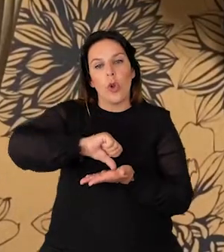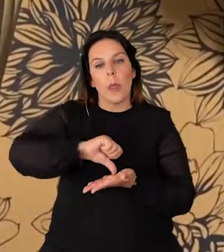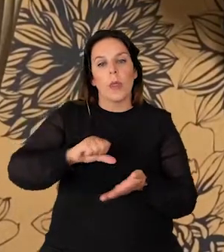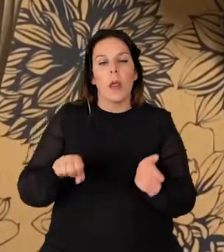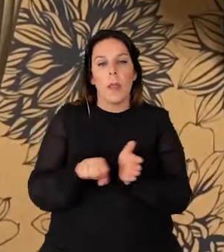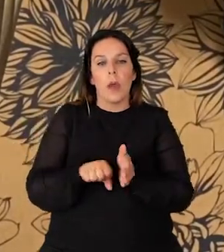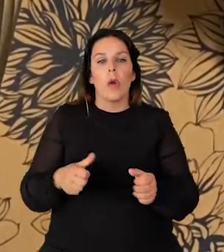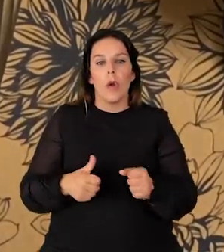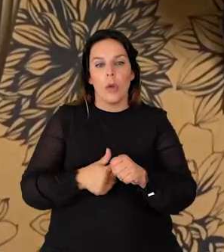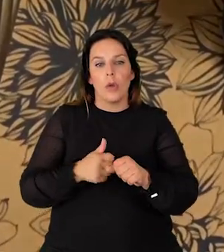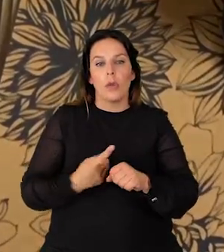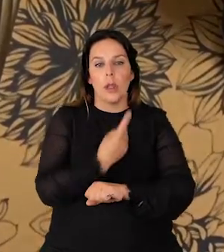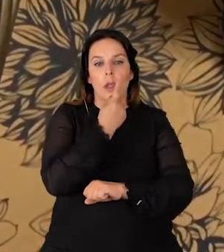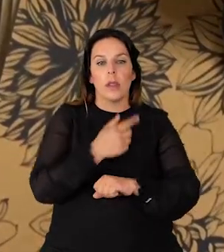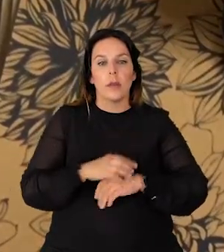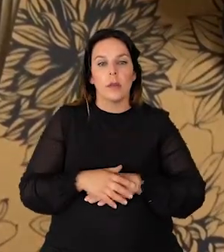środka do rakiety.